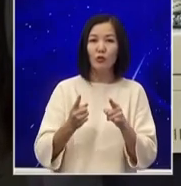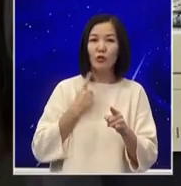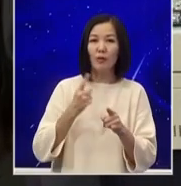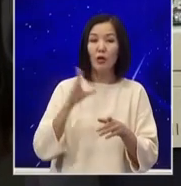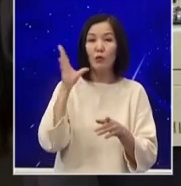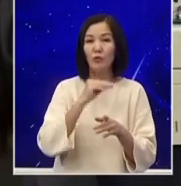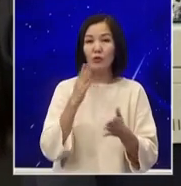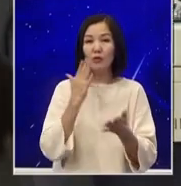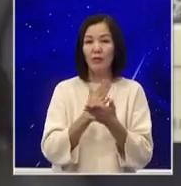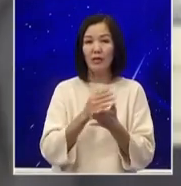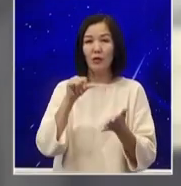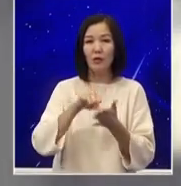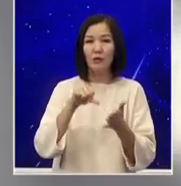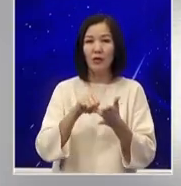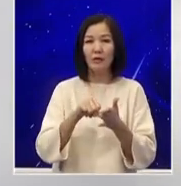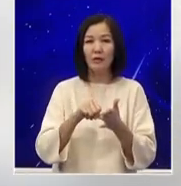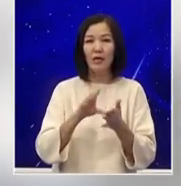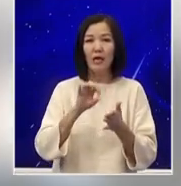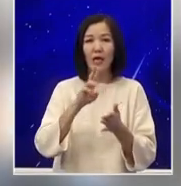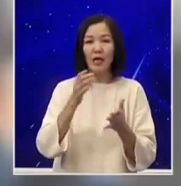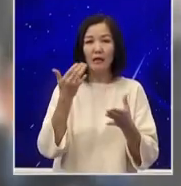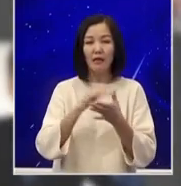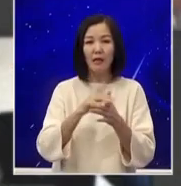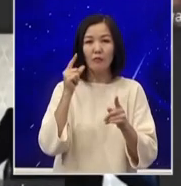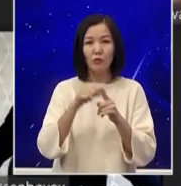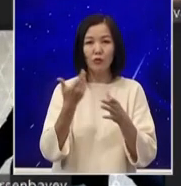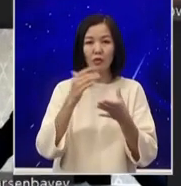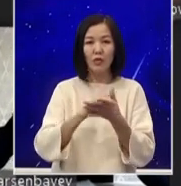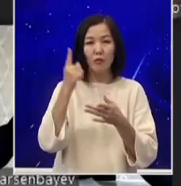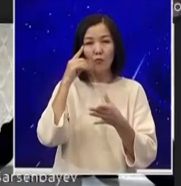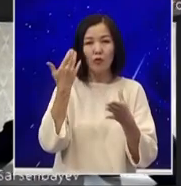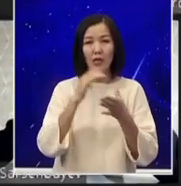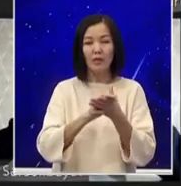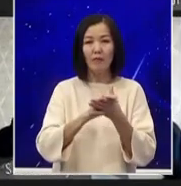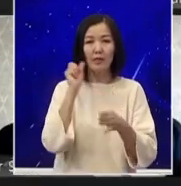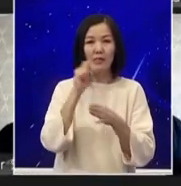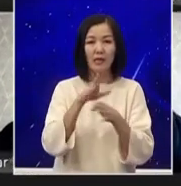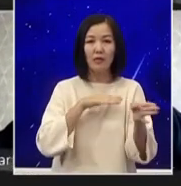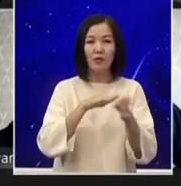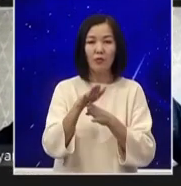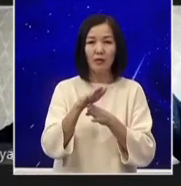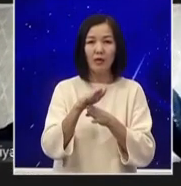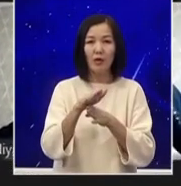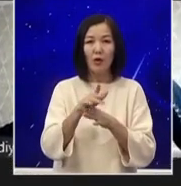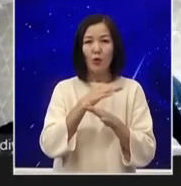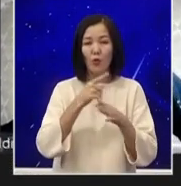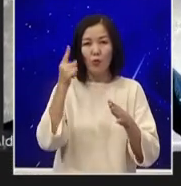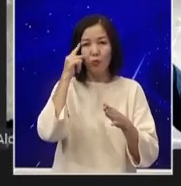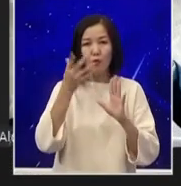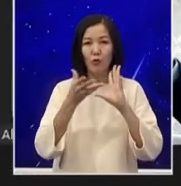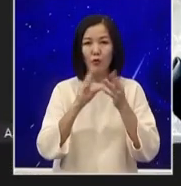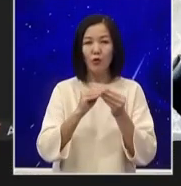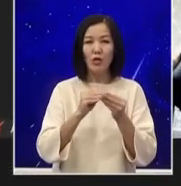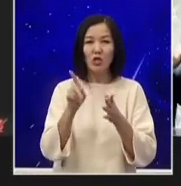білген. Қатысушылармен бірге ел таным, сөз таным, ой таным атты сынақтардан өтіп, өзіне тағылымдық көп ой